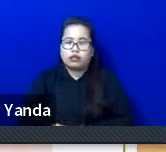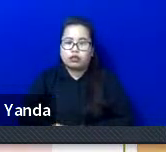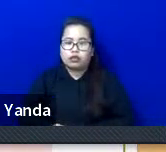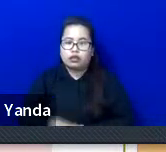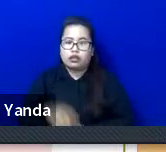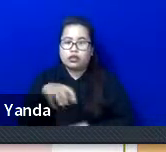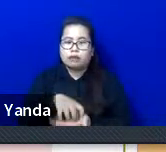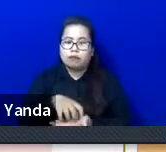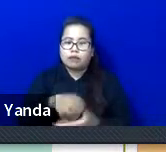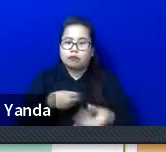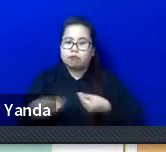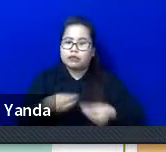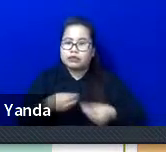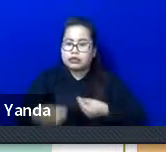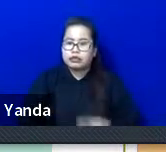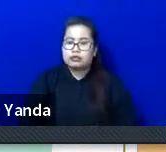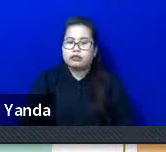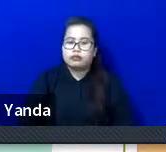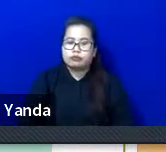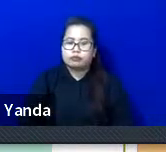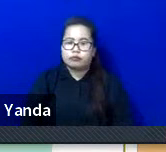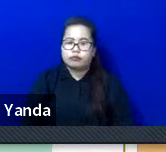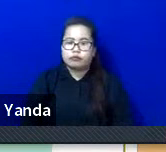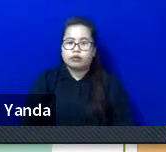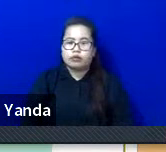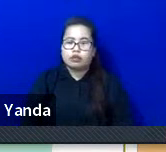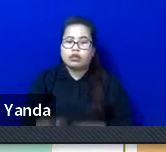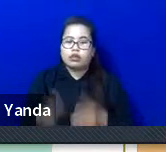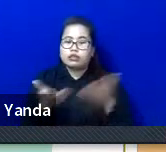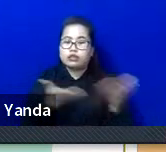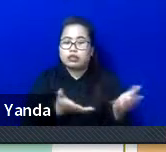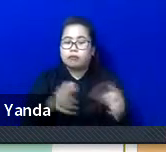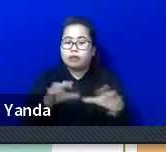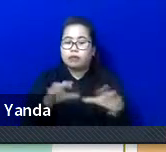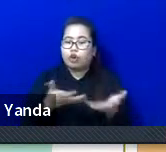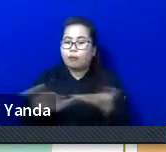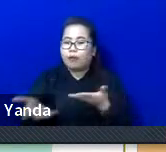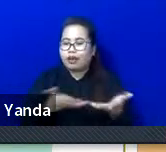bisnis begitu. Nah, ini bentuk pelayanan yang diberikan,